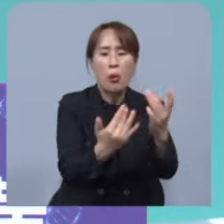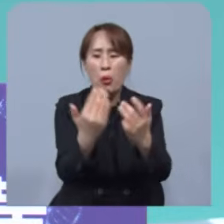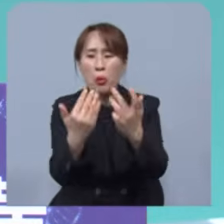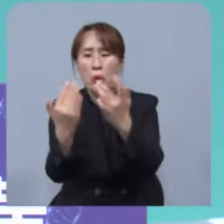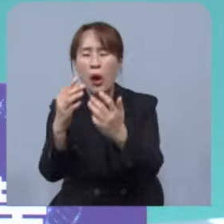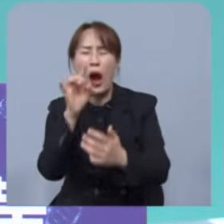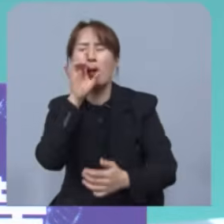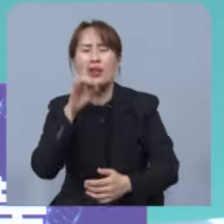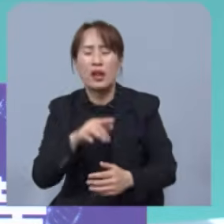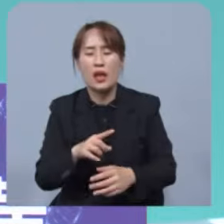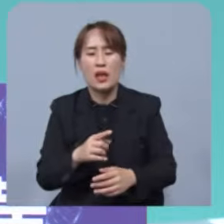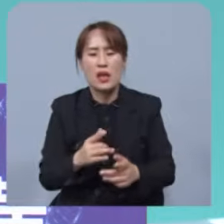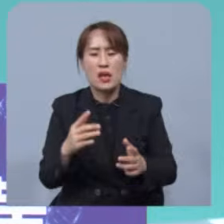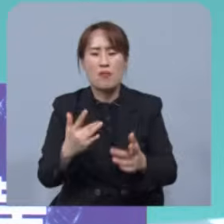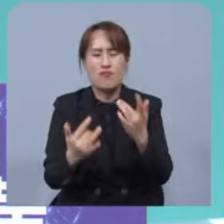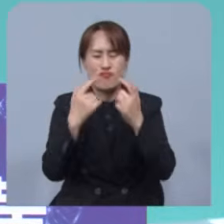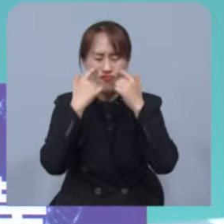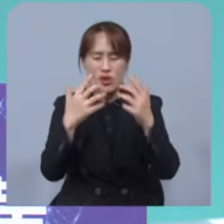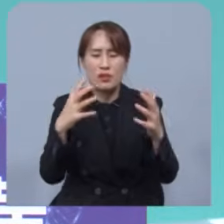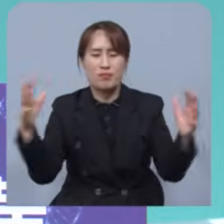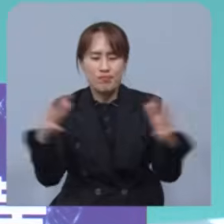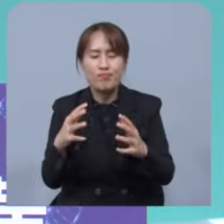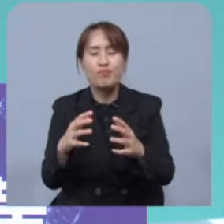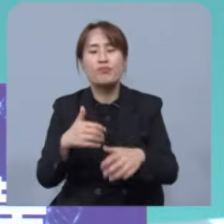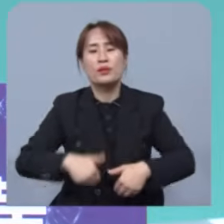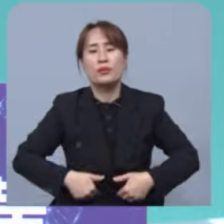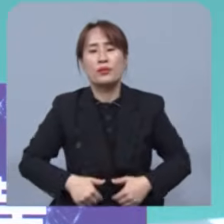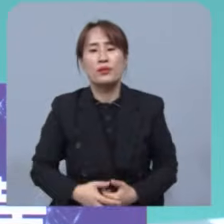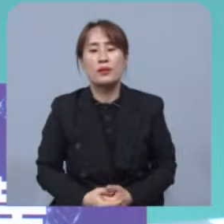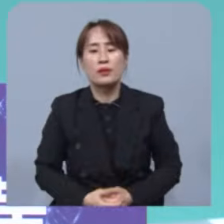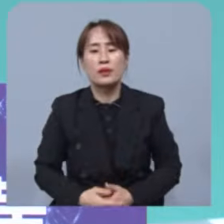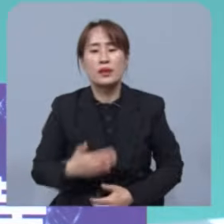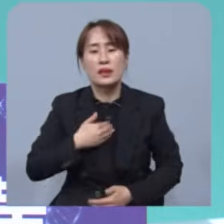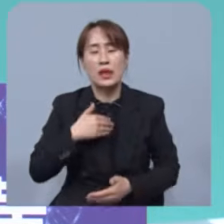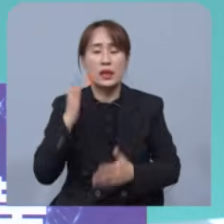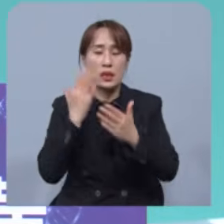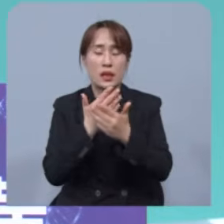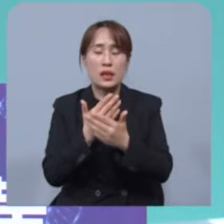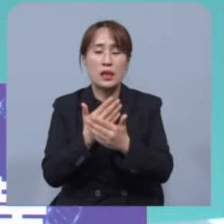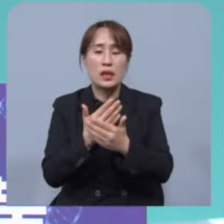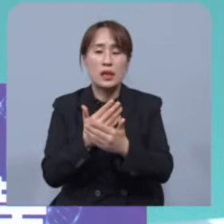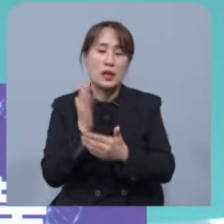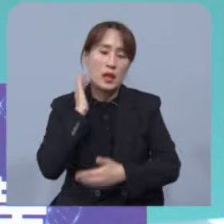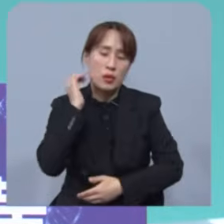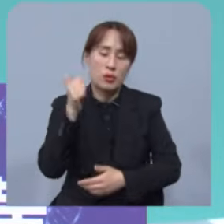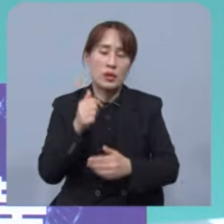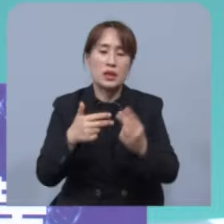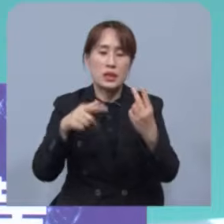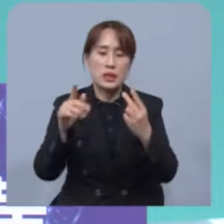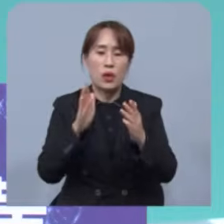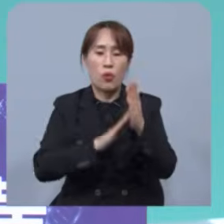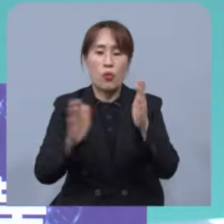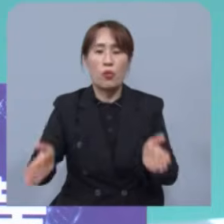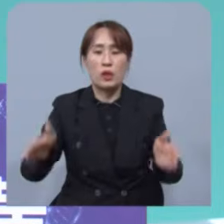나눠놓으면 쓸 수가 없는 상황이 되는 겁니다. 그래서 제가 2차 공공기관